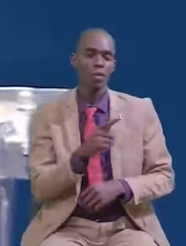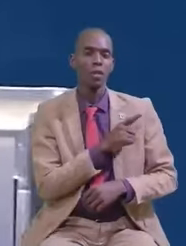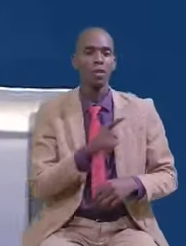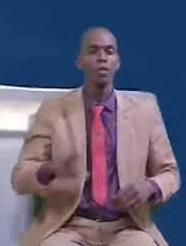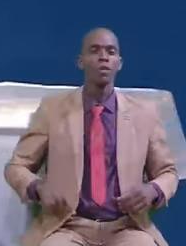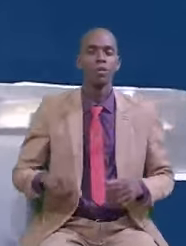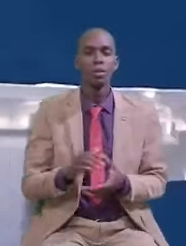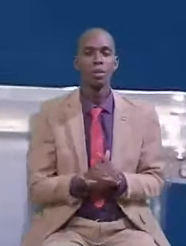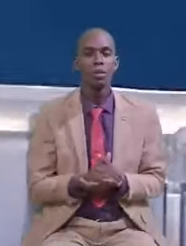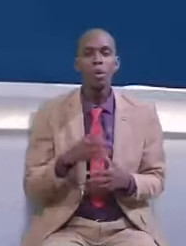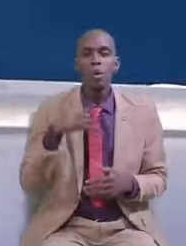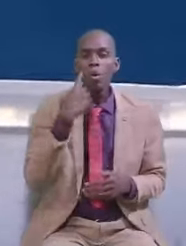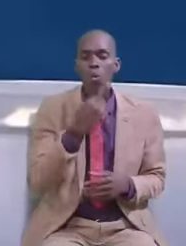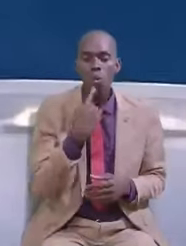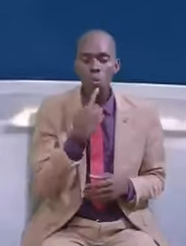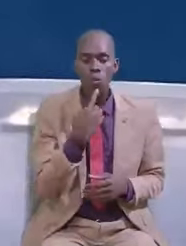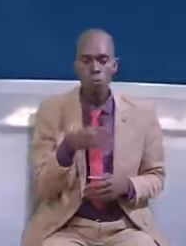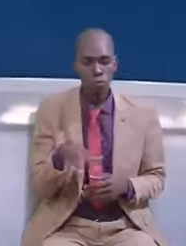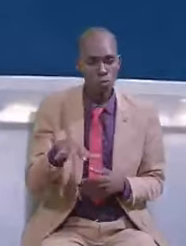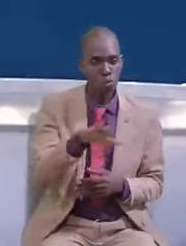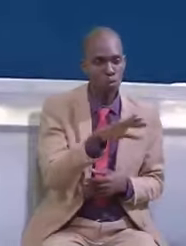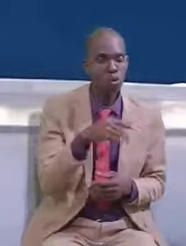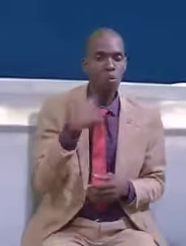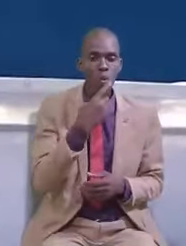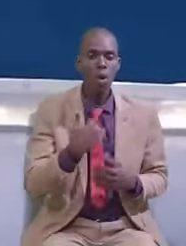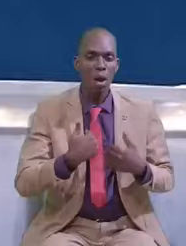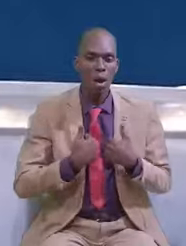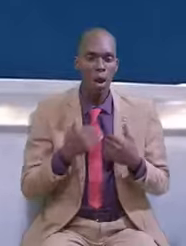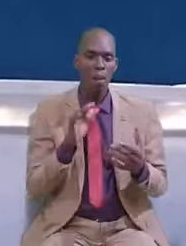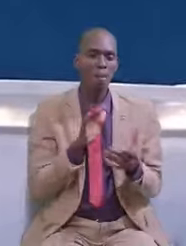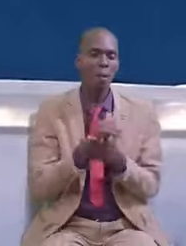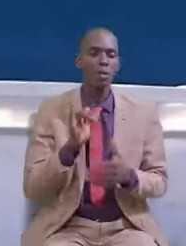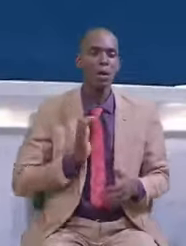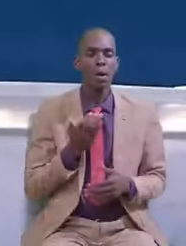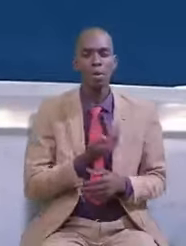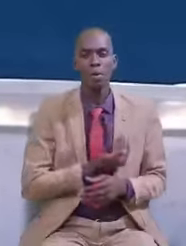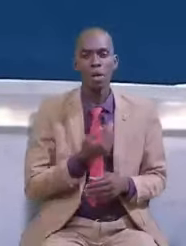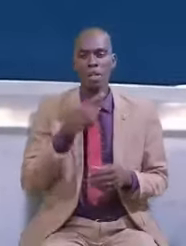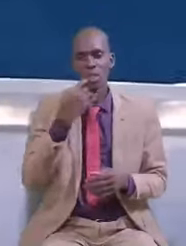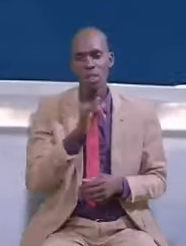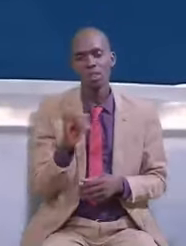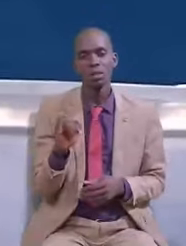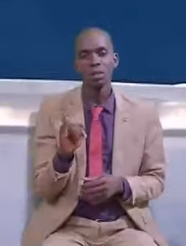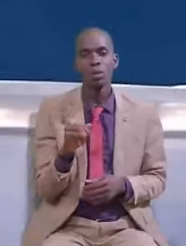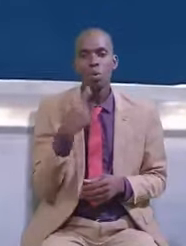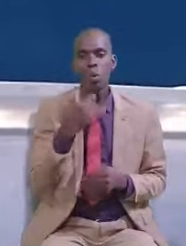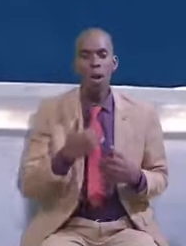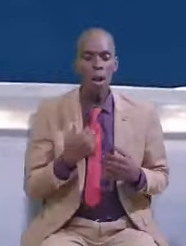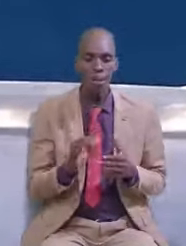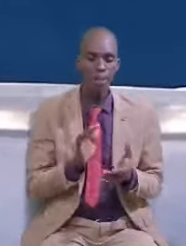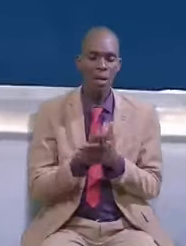Qui a cru à ce qui nous était annoncé? qui a cru à la révélation,